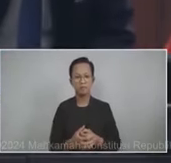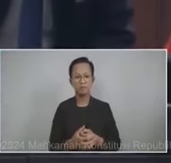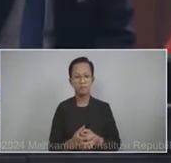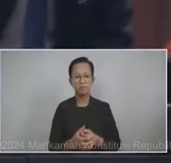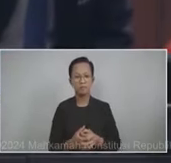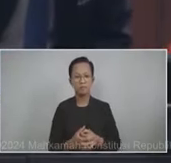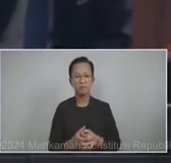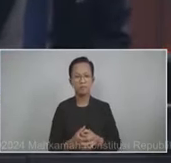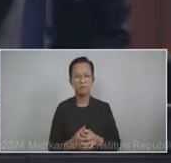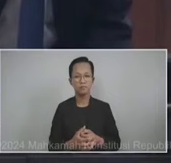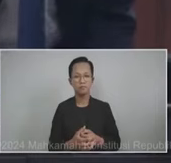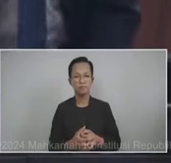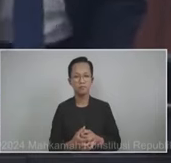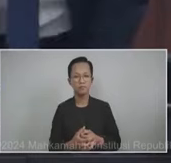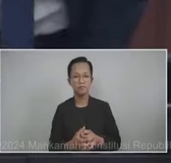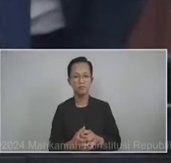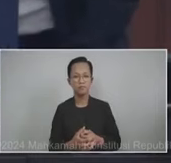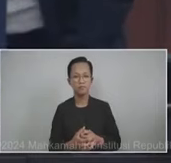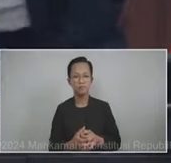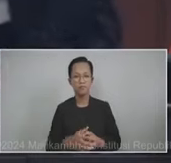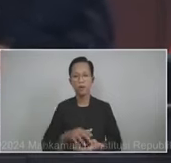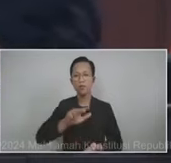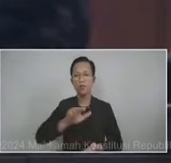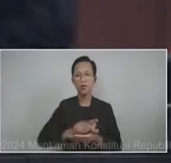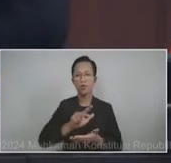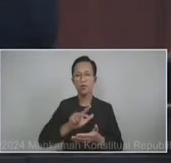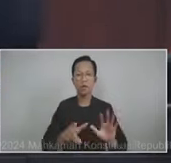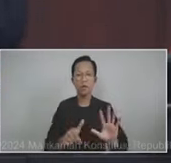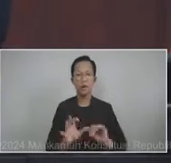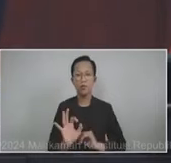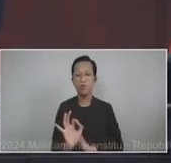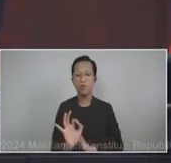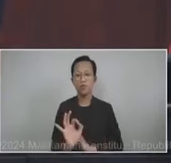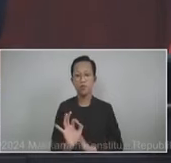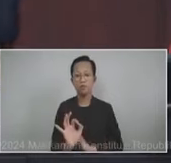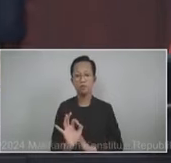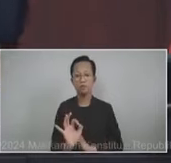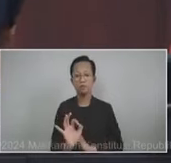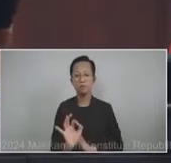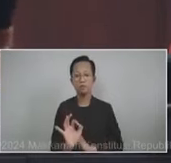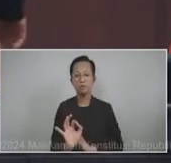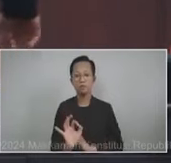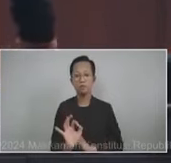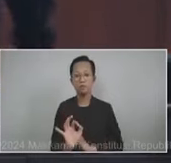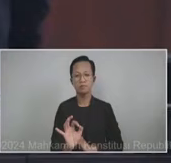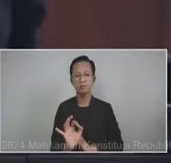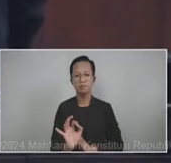dilanjut lanjut putusan nomor 60 yang mulia profanwar